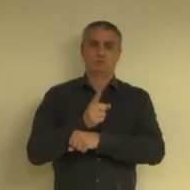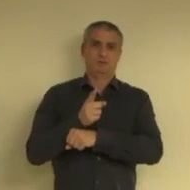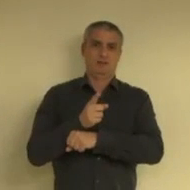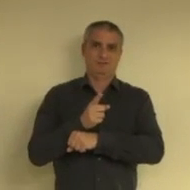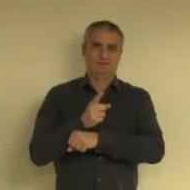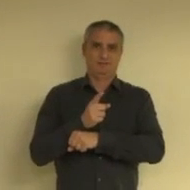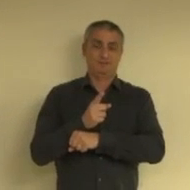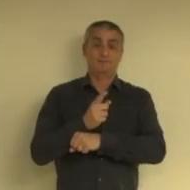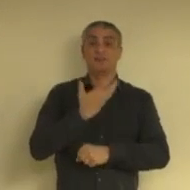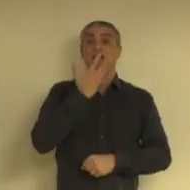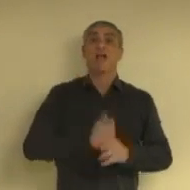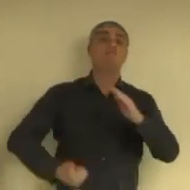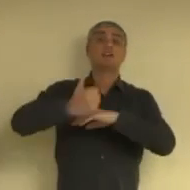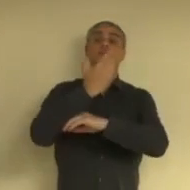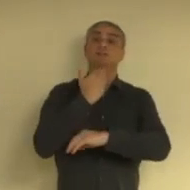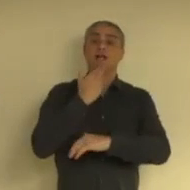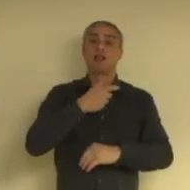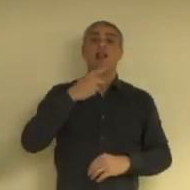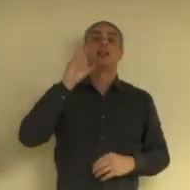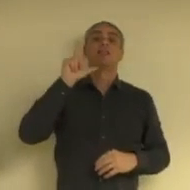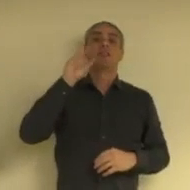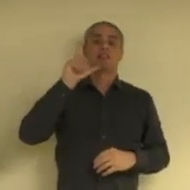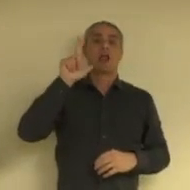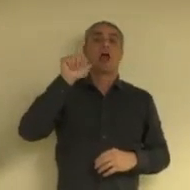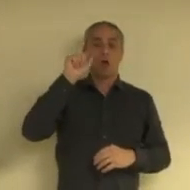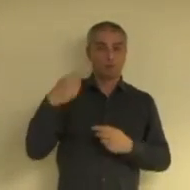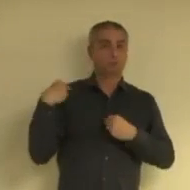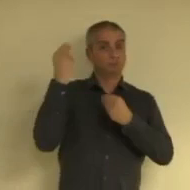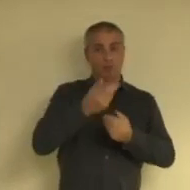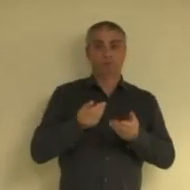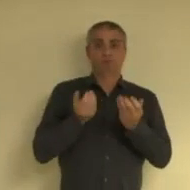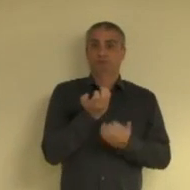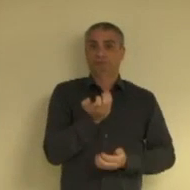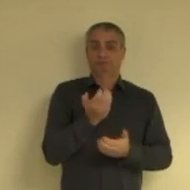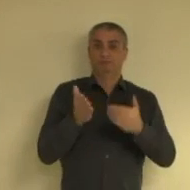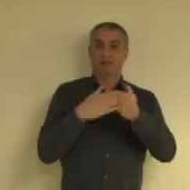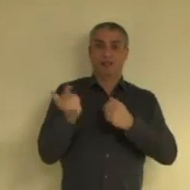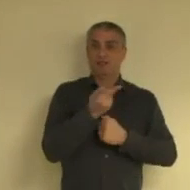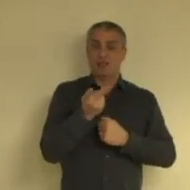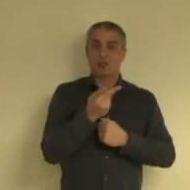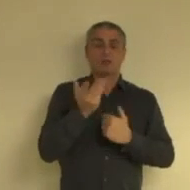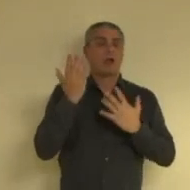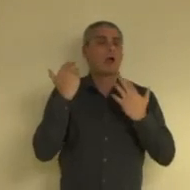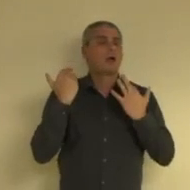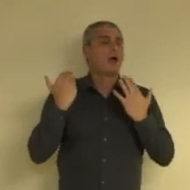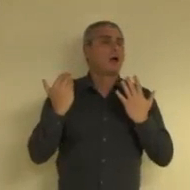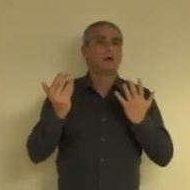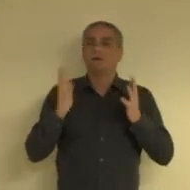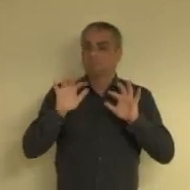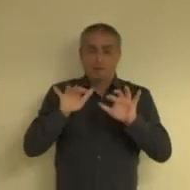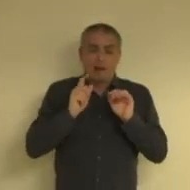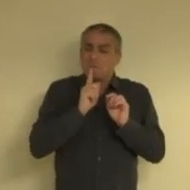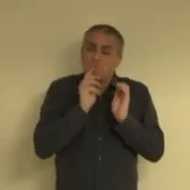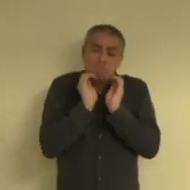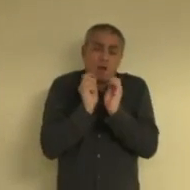לבקשה. הרב הראשי לישראל, הרב דוד לאו, הסיע אותם. היה